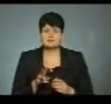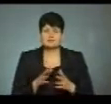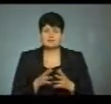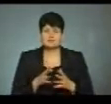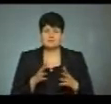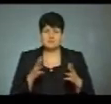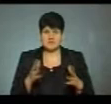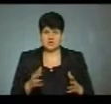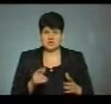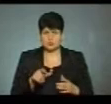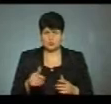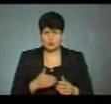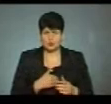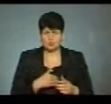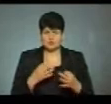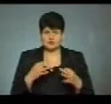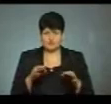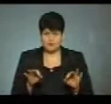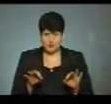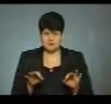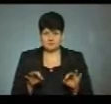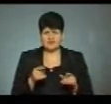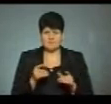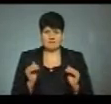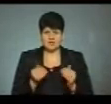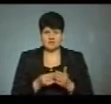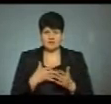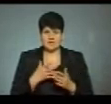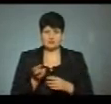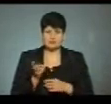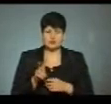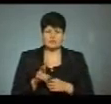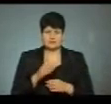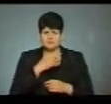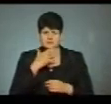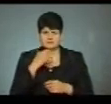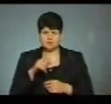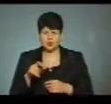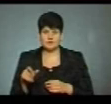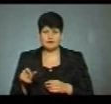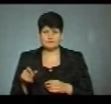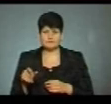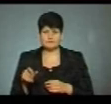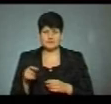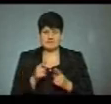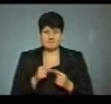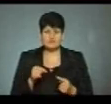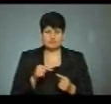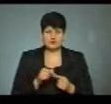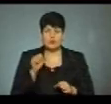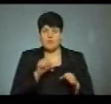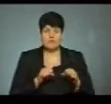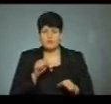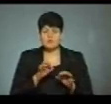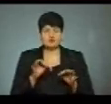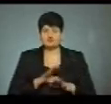на свободу, тим менша її ціна. Якщо виходять десятки чи сотні людей, то відповідно їх вб'ють, поб'ють і